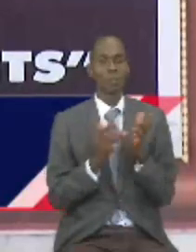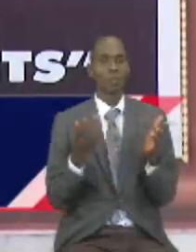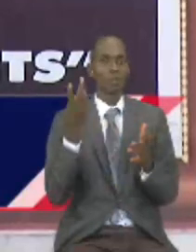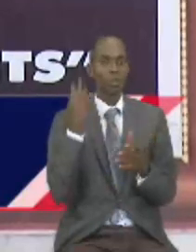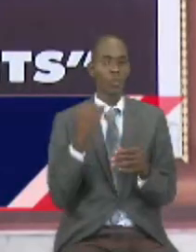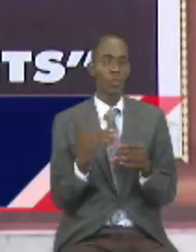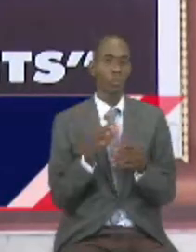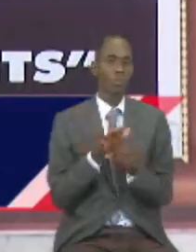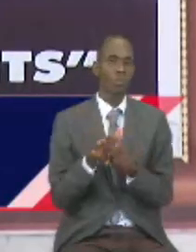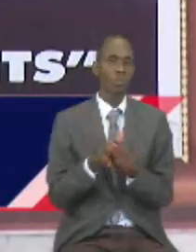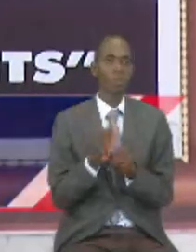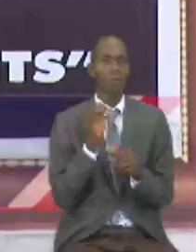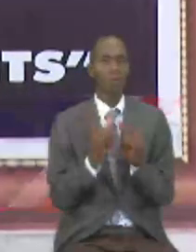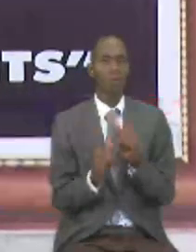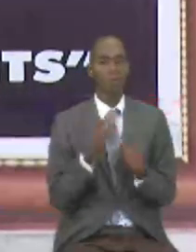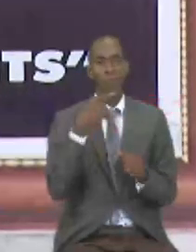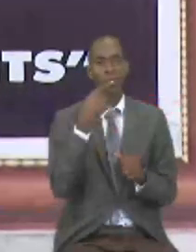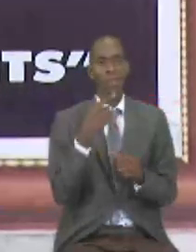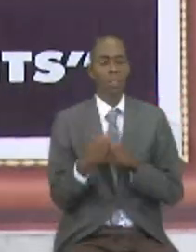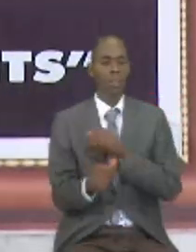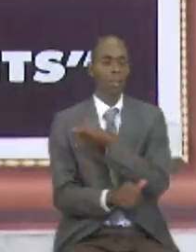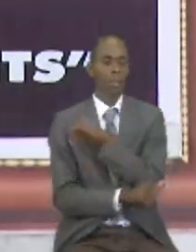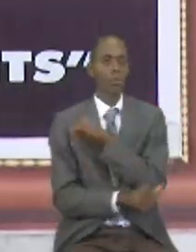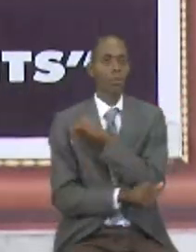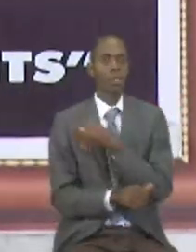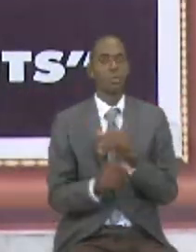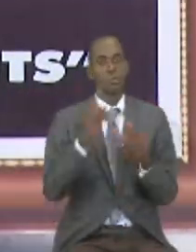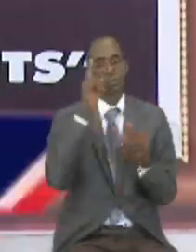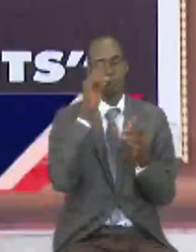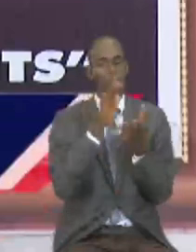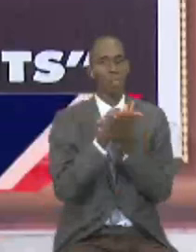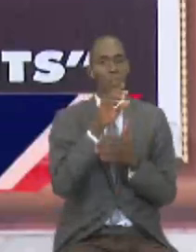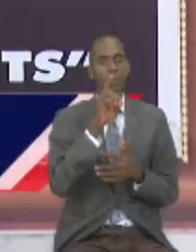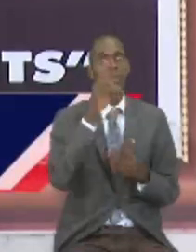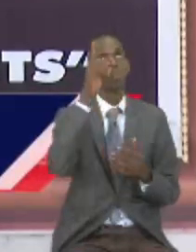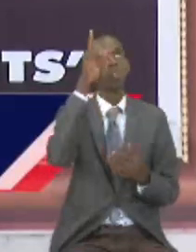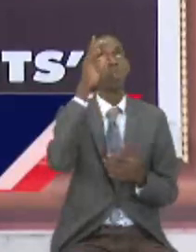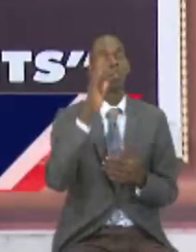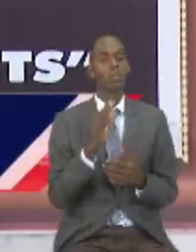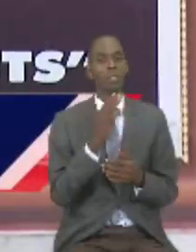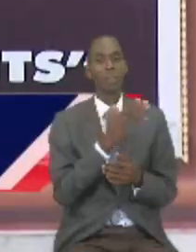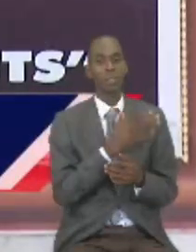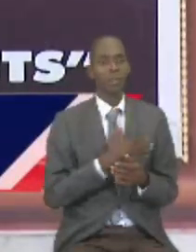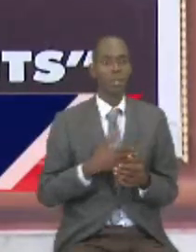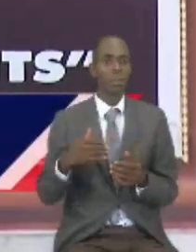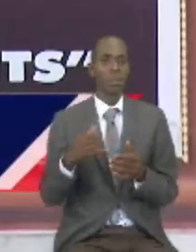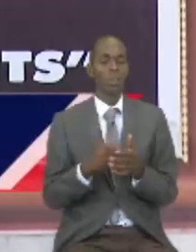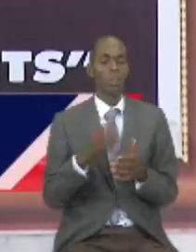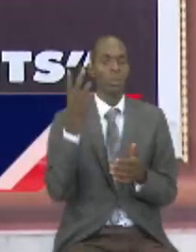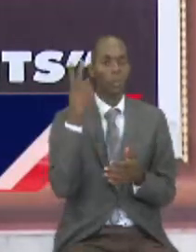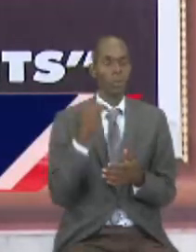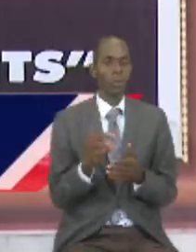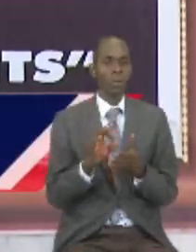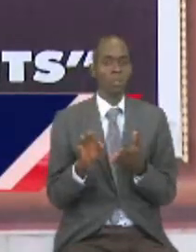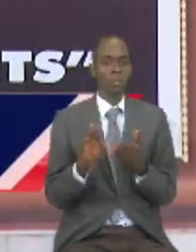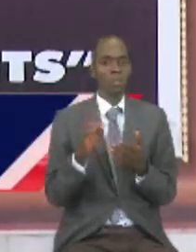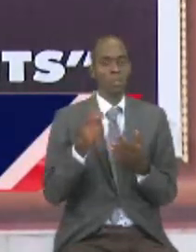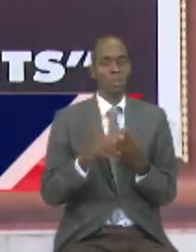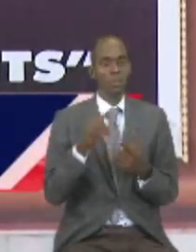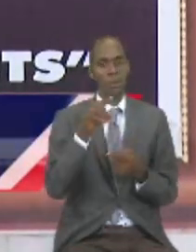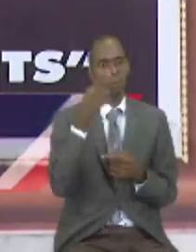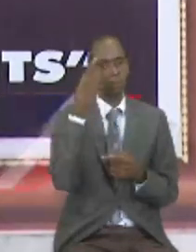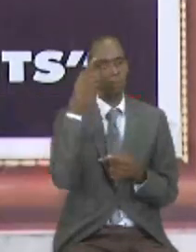Jacques 2, 23. Ainsi s'accomplit ce que dit l'Écriture. Abraham crut à Dieu, et cela lui